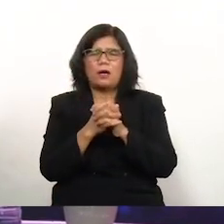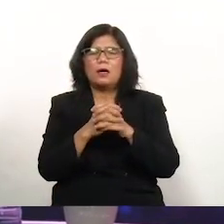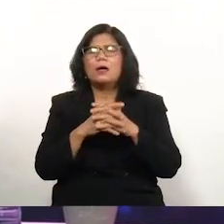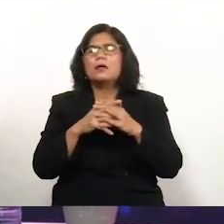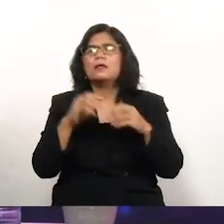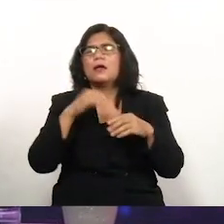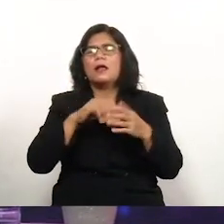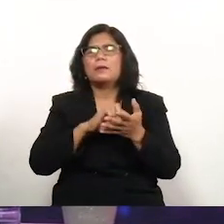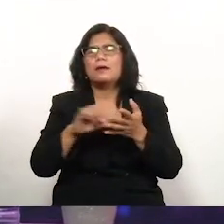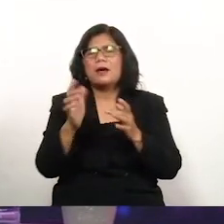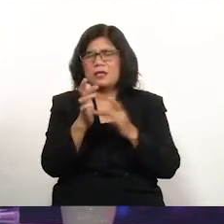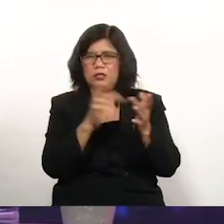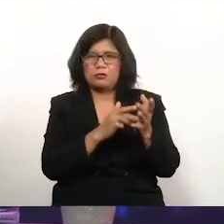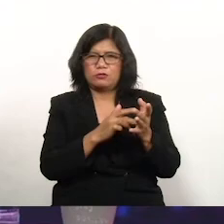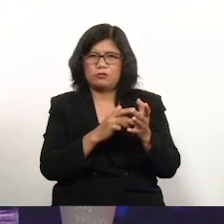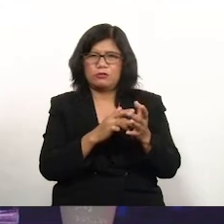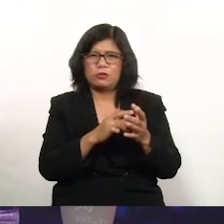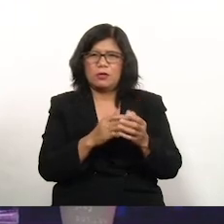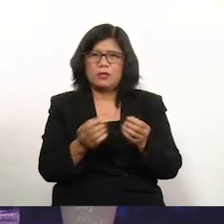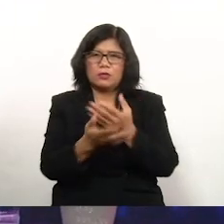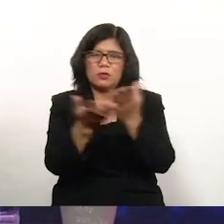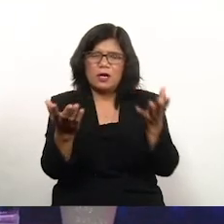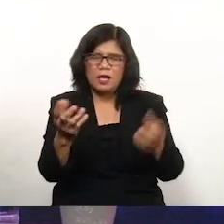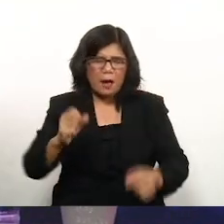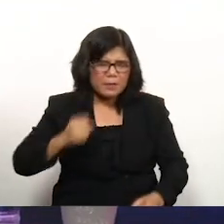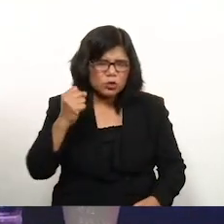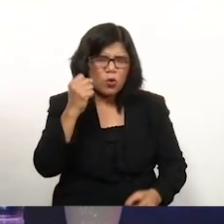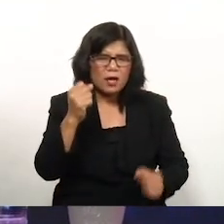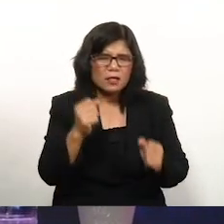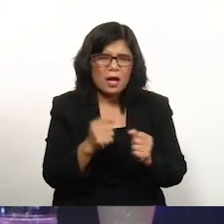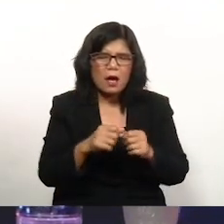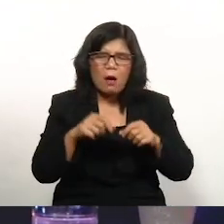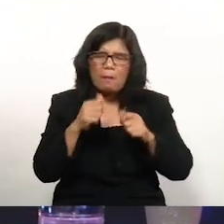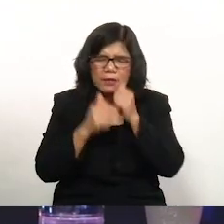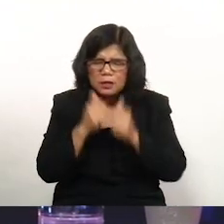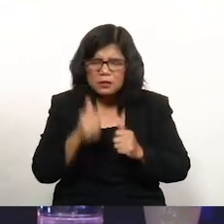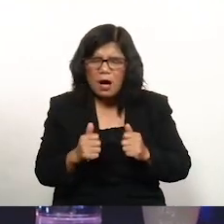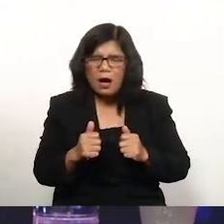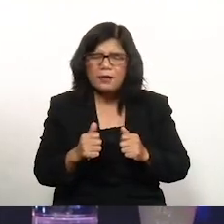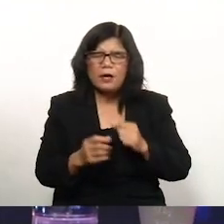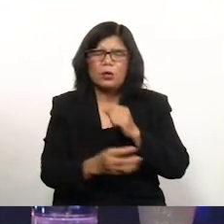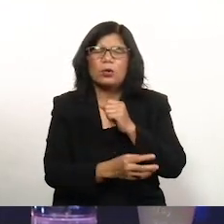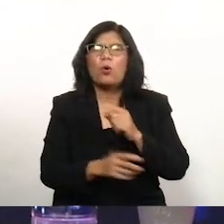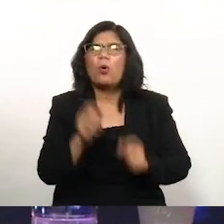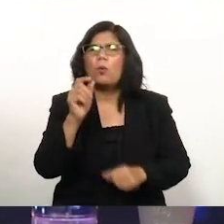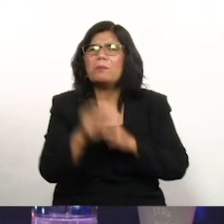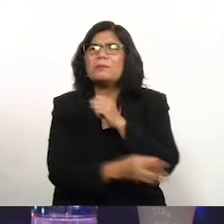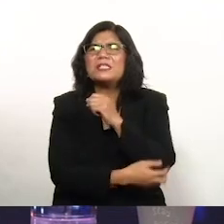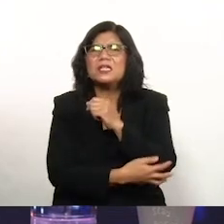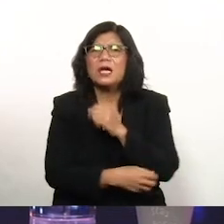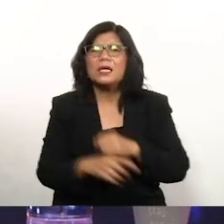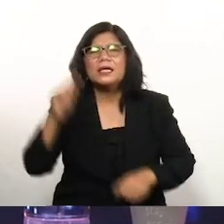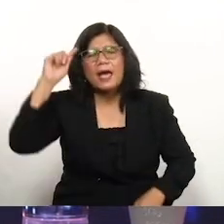Hai setiap sering sedang berjuang dengan segala penderitaan dan kemiskinan ingat Labo tetap Tuhan ada Allah memberkati